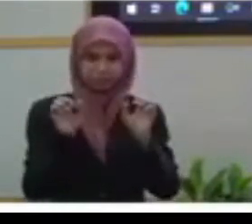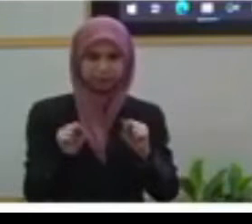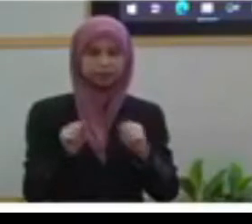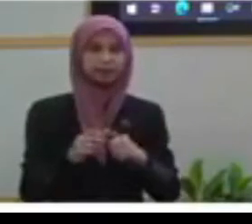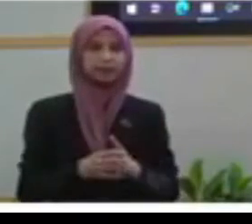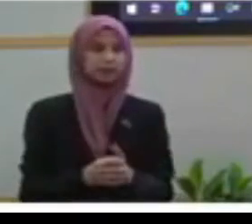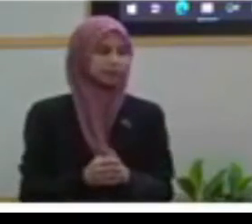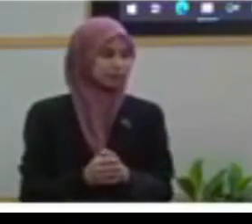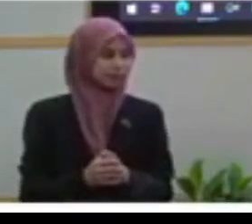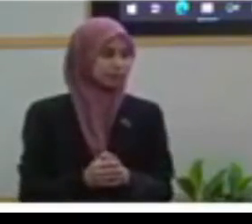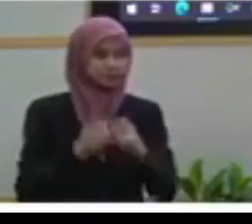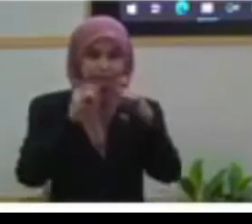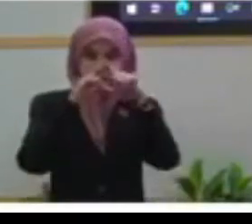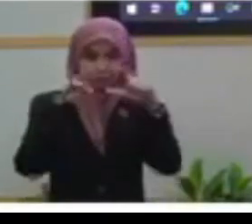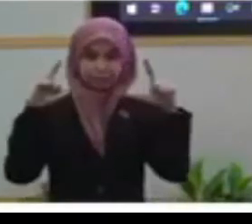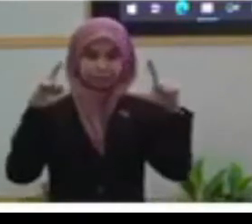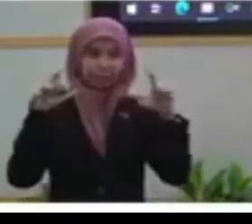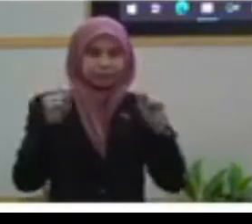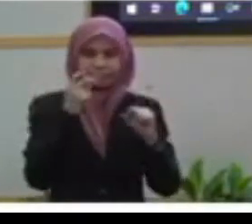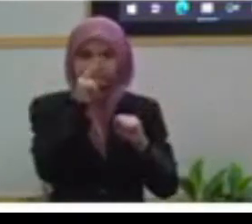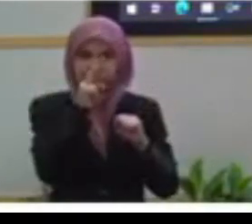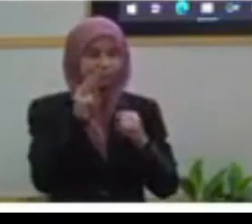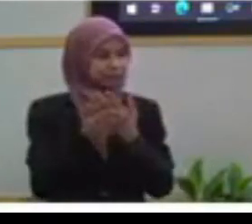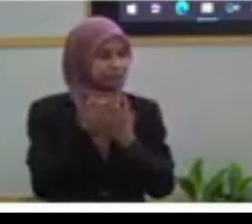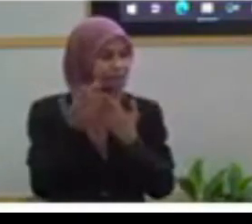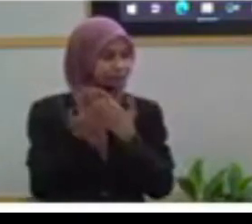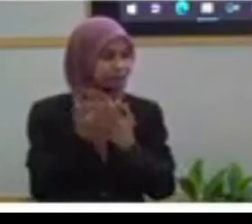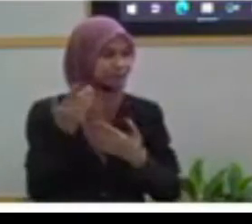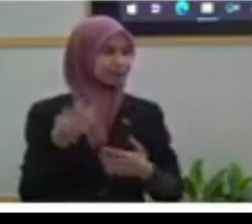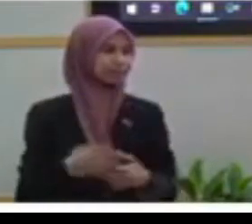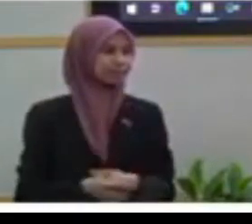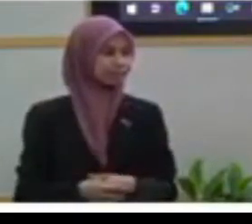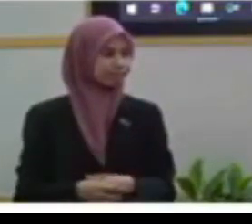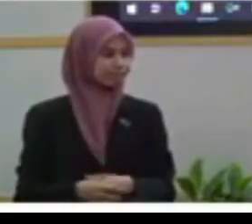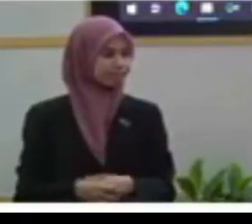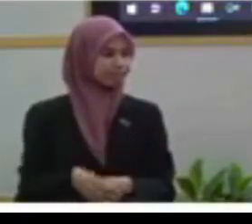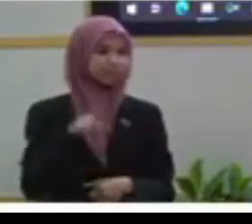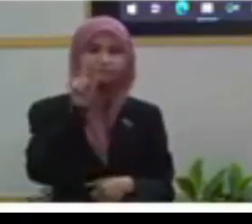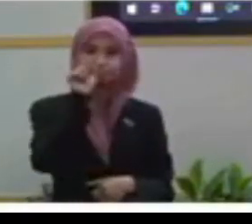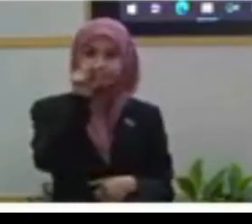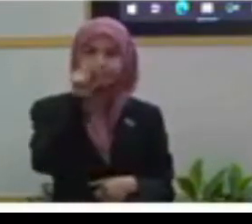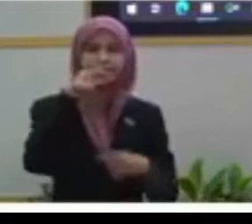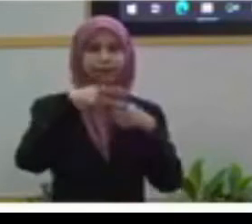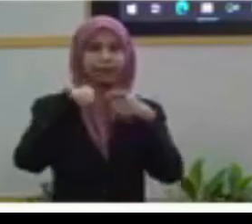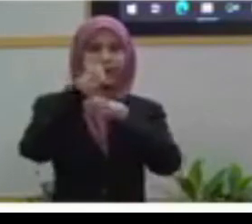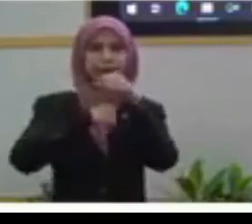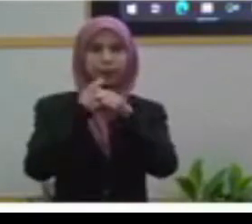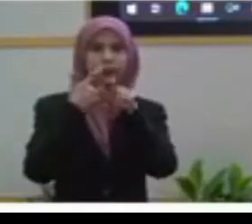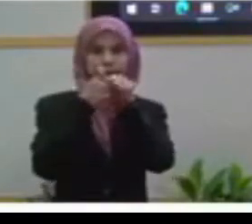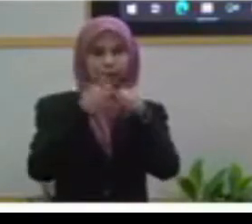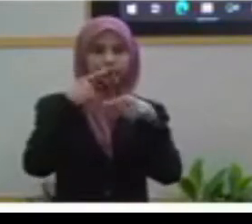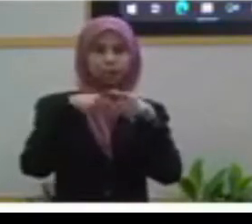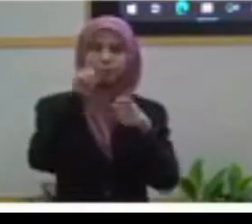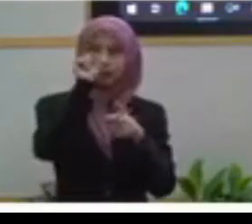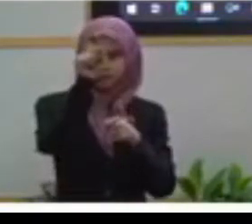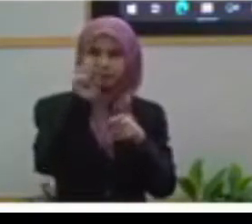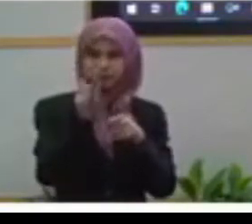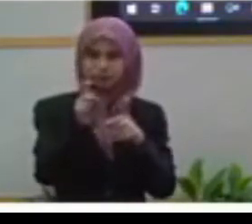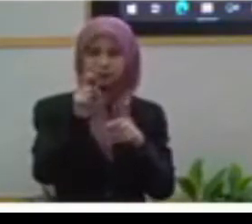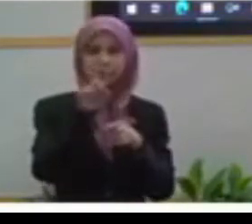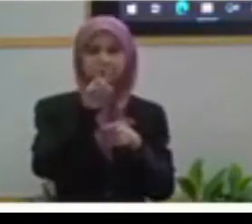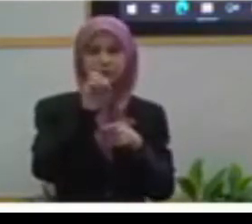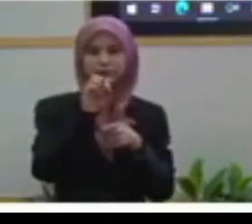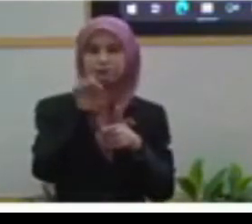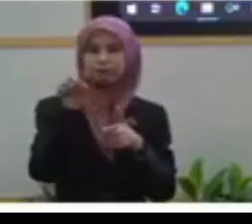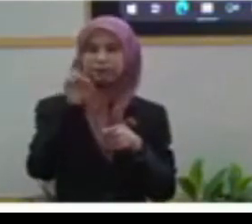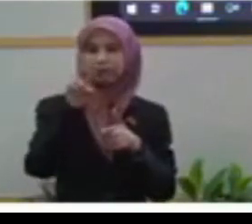Besarkan sikit lagi. Boleh tengok time permohonan. Kat sini 2021, 2022.